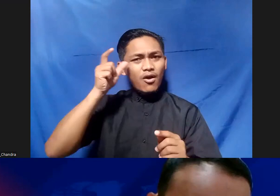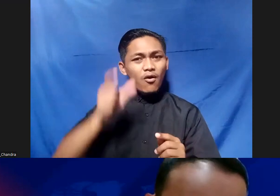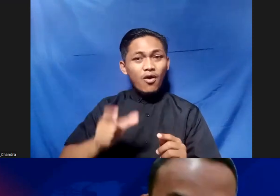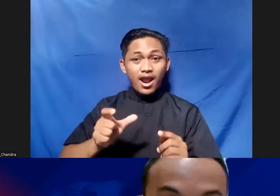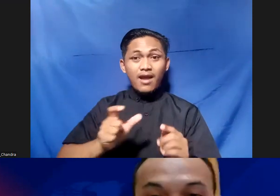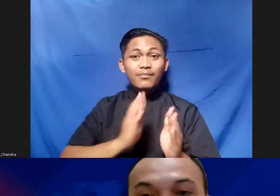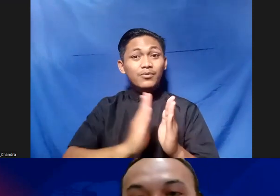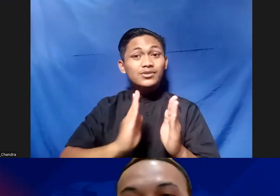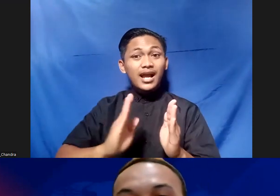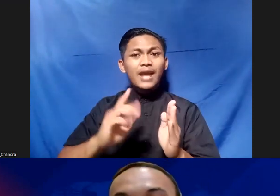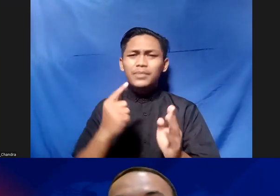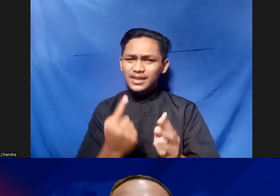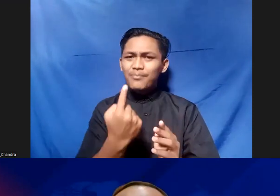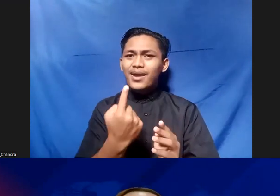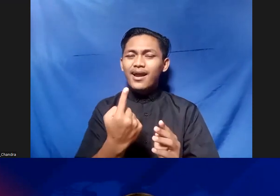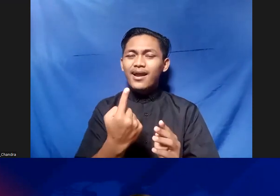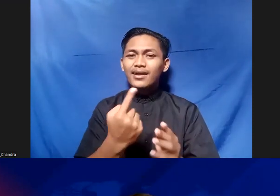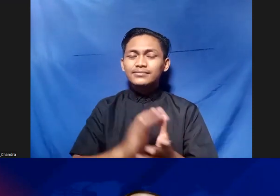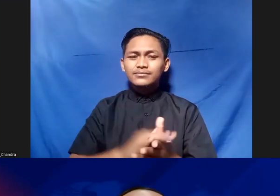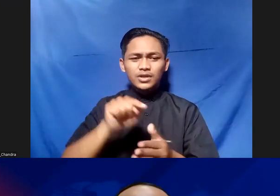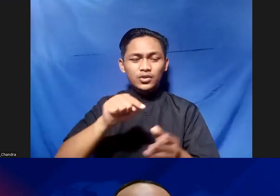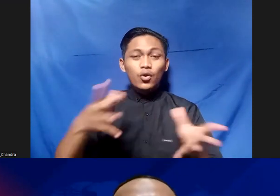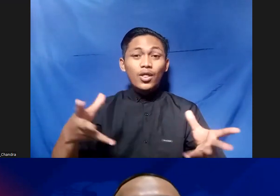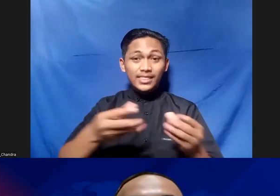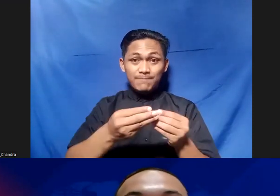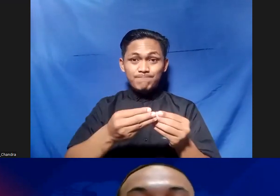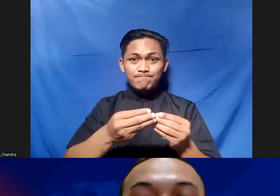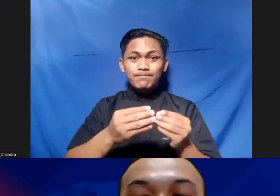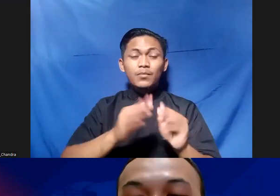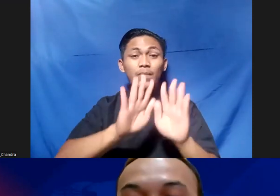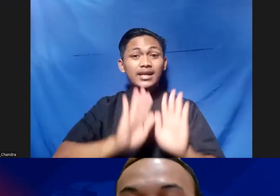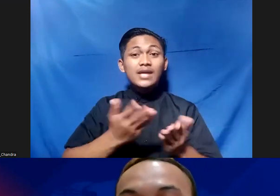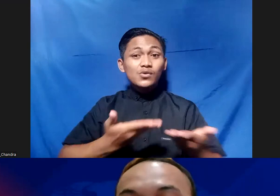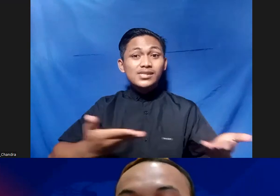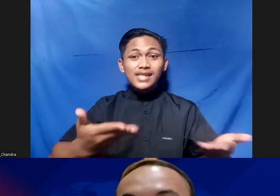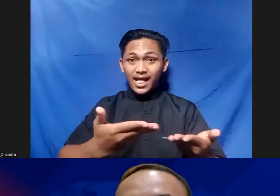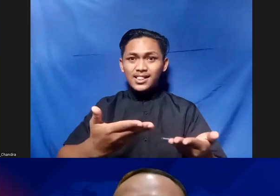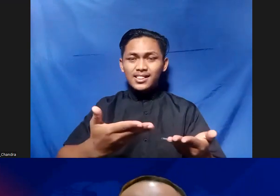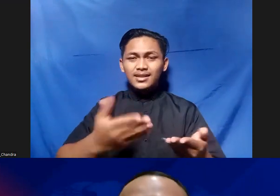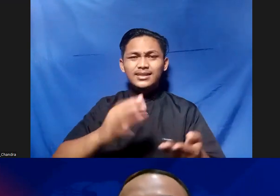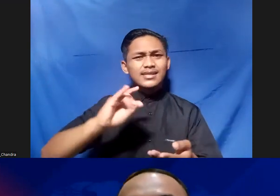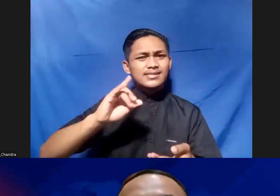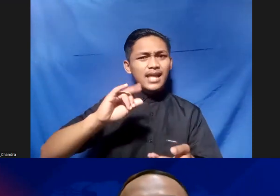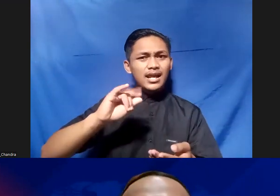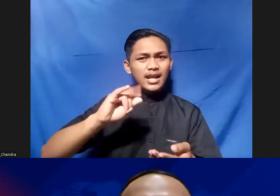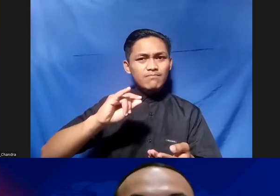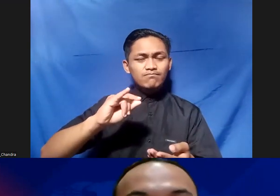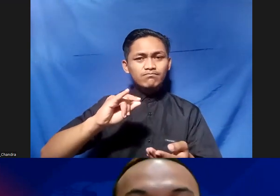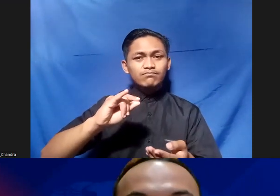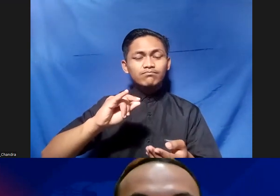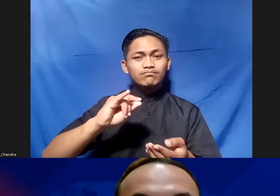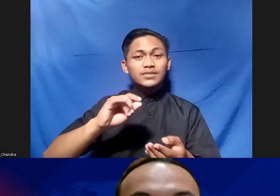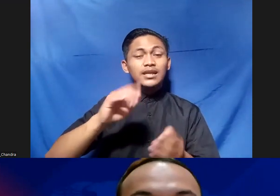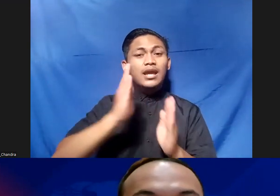pertama badulika ini juga sebagai tim sosial media di perpustakaan UIN Sunan Kalijaga dan beliau ini bertugas